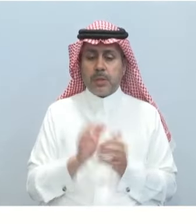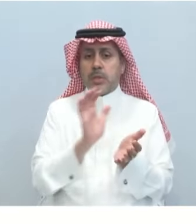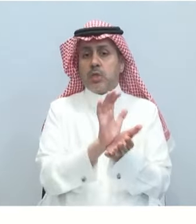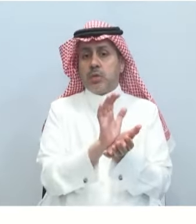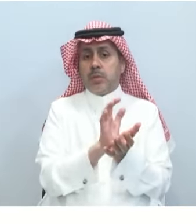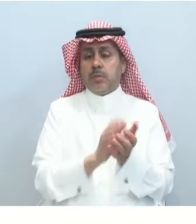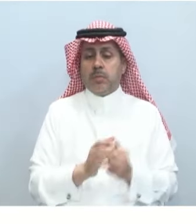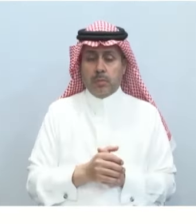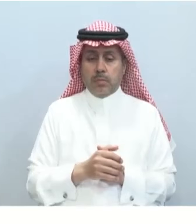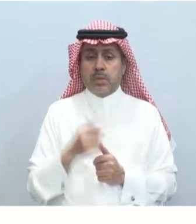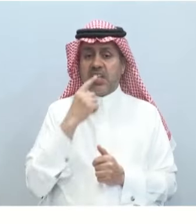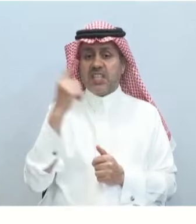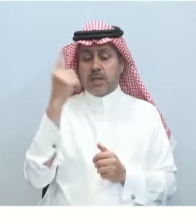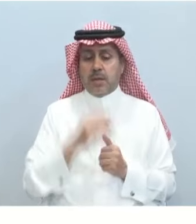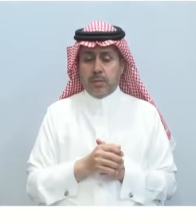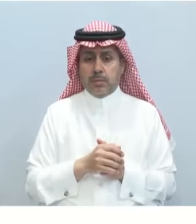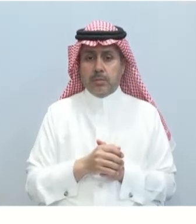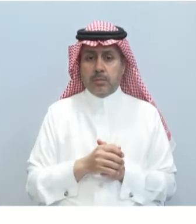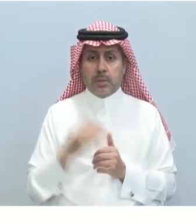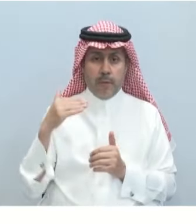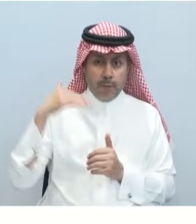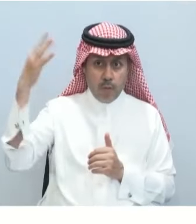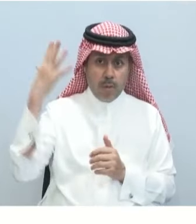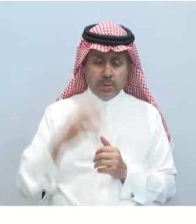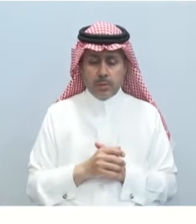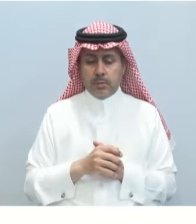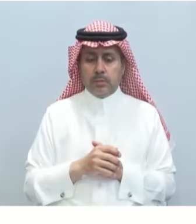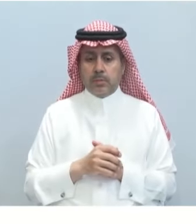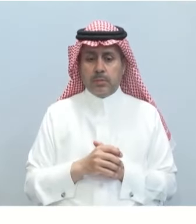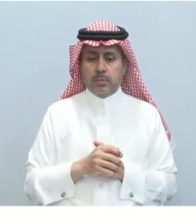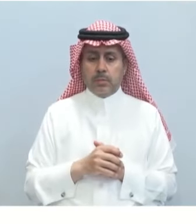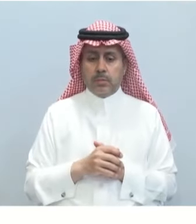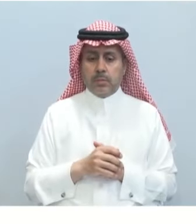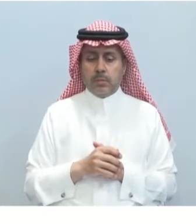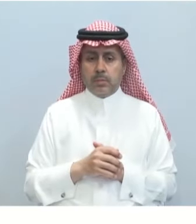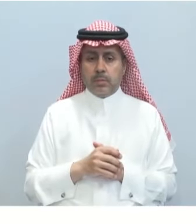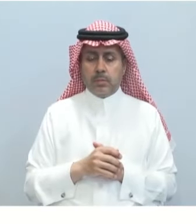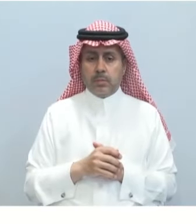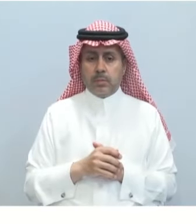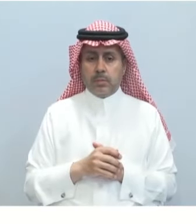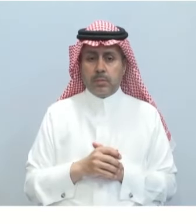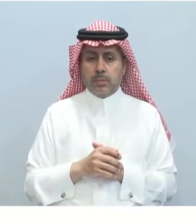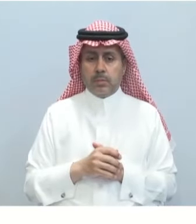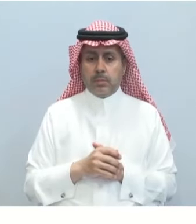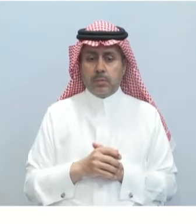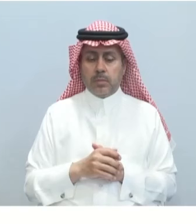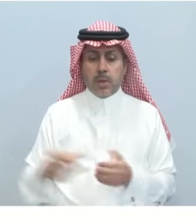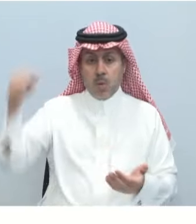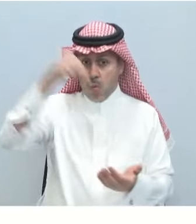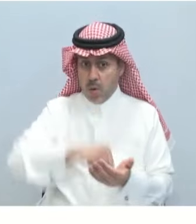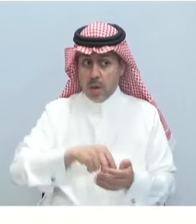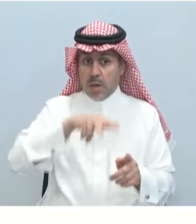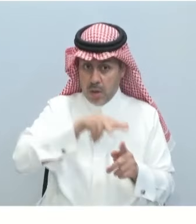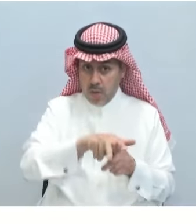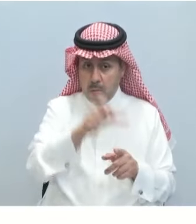مده لا تقل عن سنه ولا تزيد عن خمس سنوات وغرامه لا تقل عن 500 الف ريال ولا تز عن 300000 ريال ايضا ان وقع الايذاء في